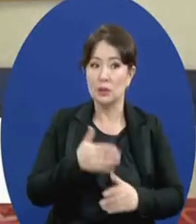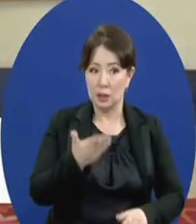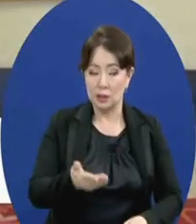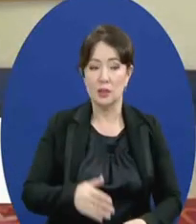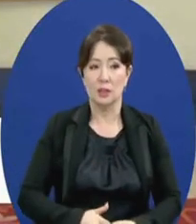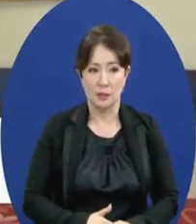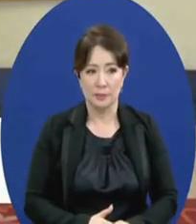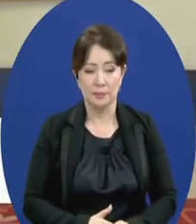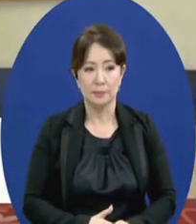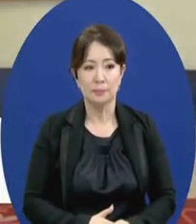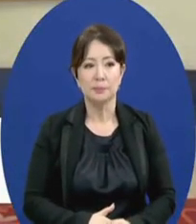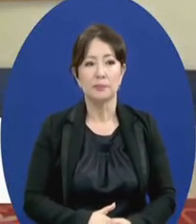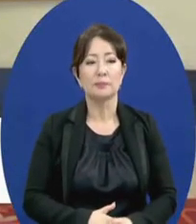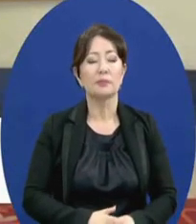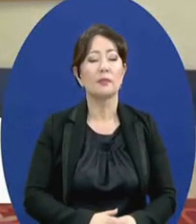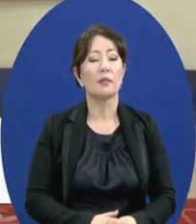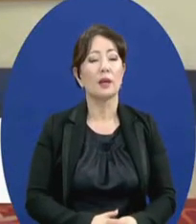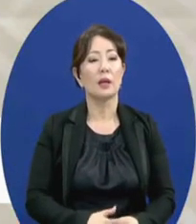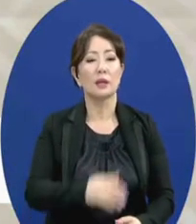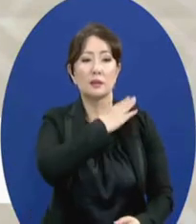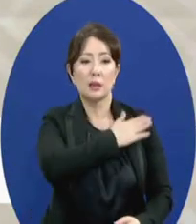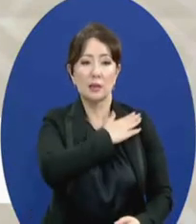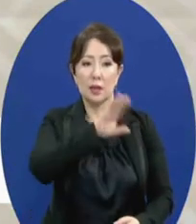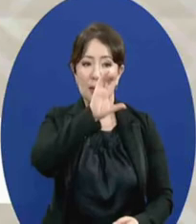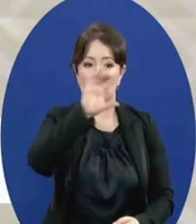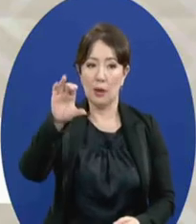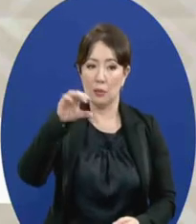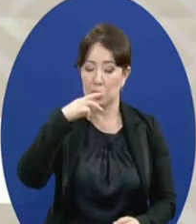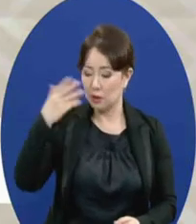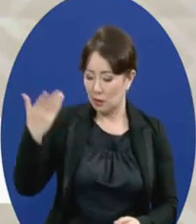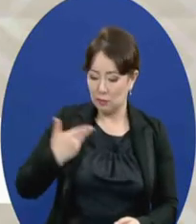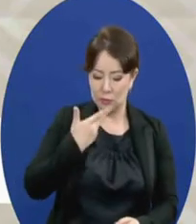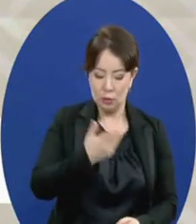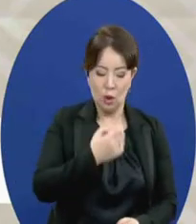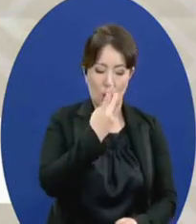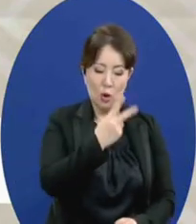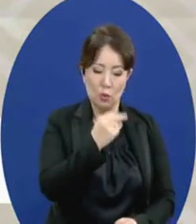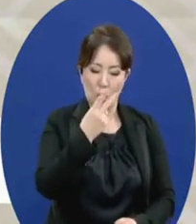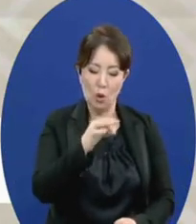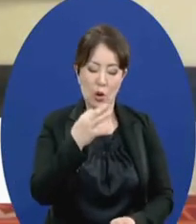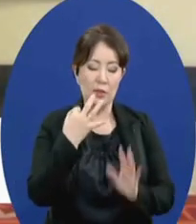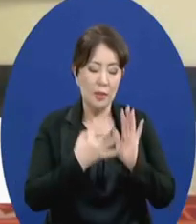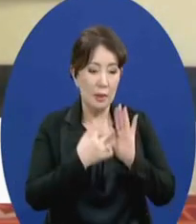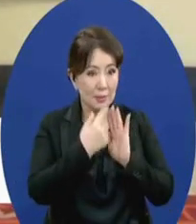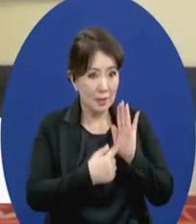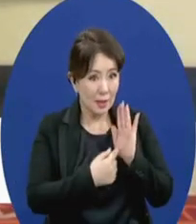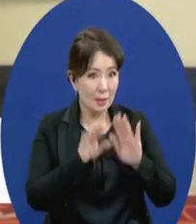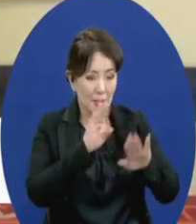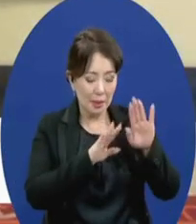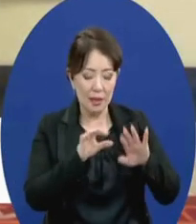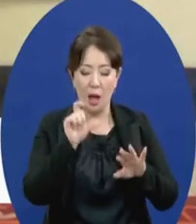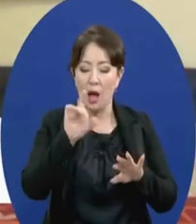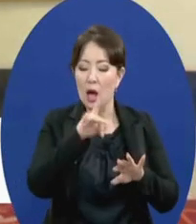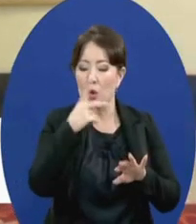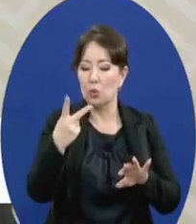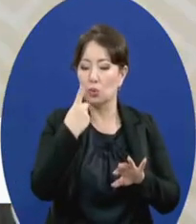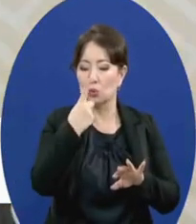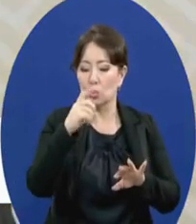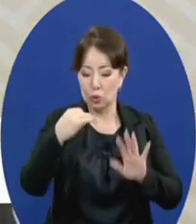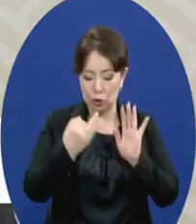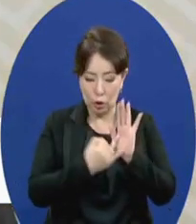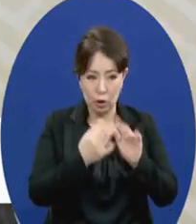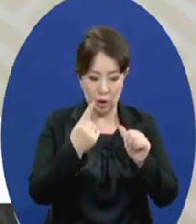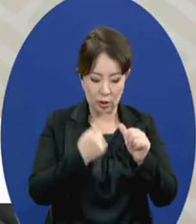хэлээ. Цагдаагийн байгууллагын мэдээллээр бол 2020 оны 8-р сарын байдлаар эрүүгийн нийт 107 хэрэг